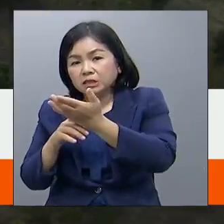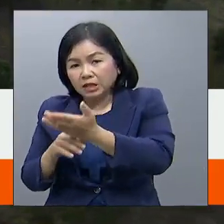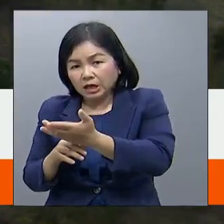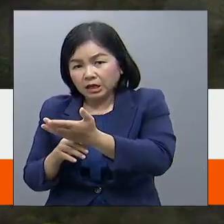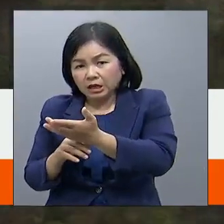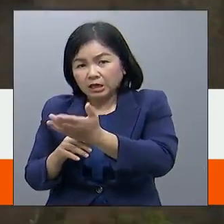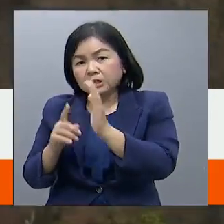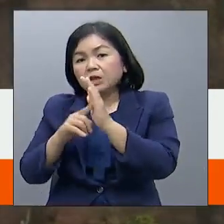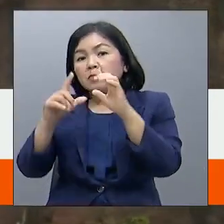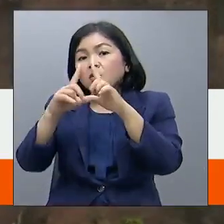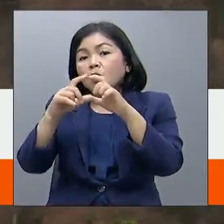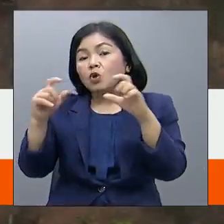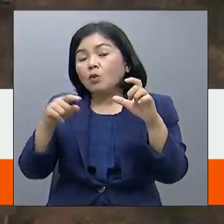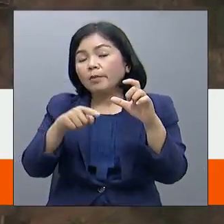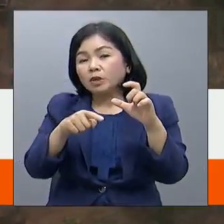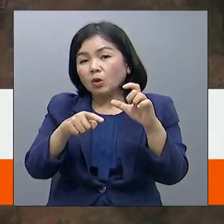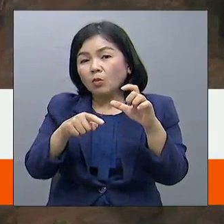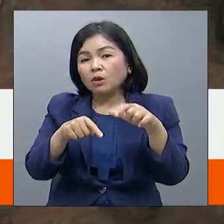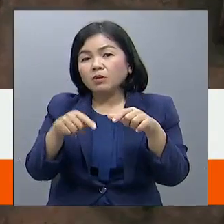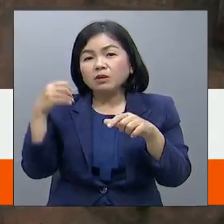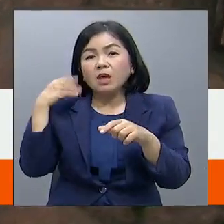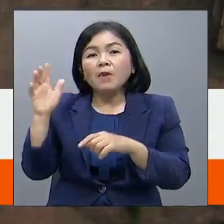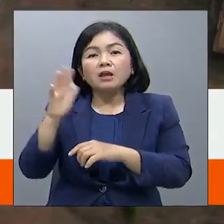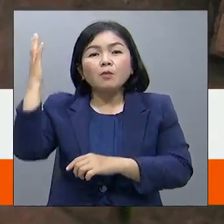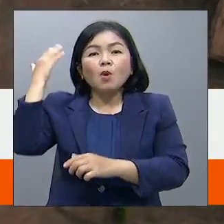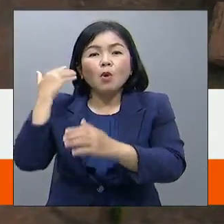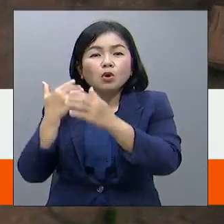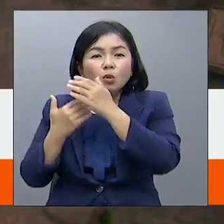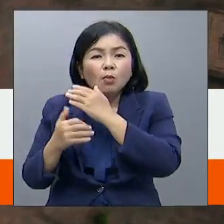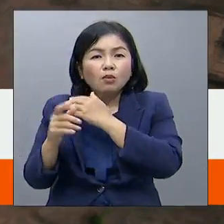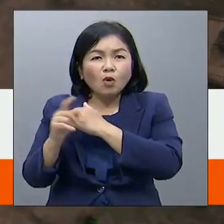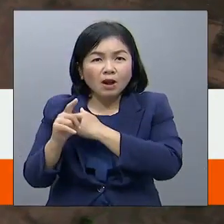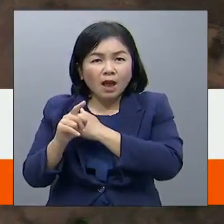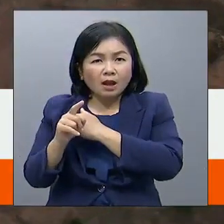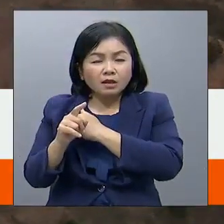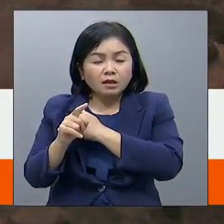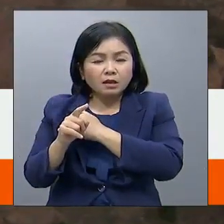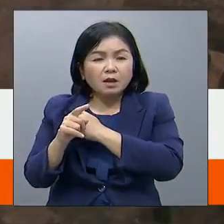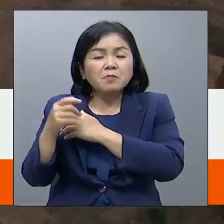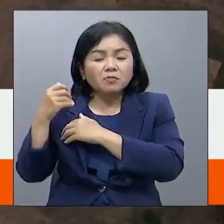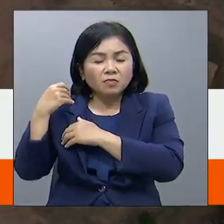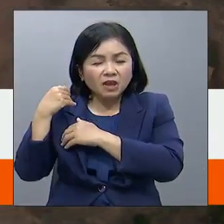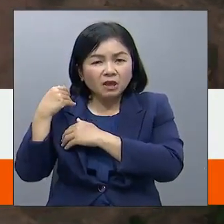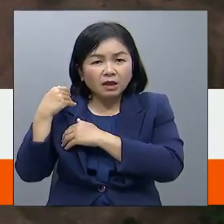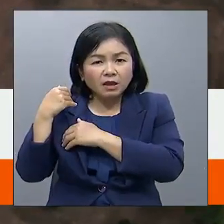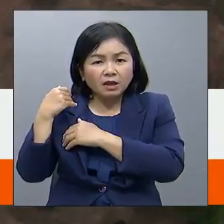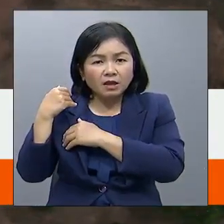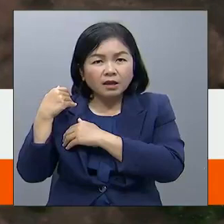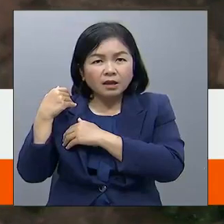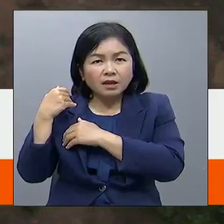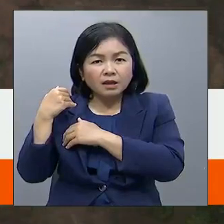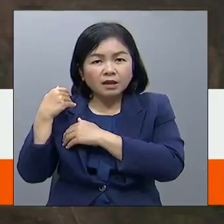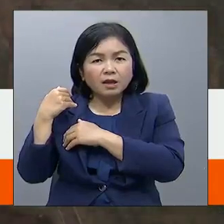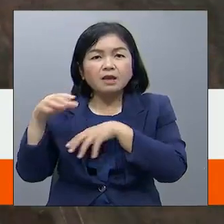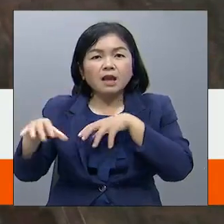หรือเมืองโบราณศรีเทพเป็นมรดกโลกเนี่ยมันก็จะต้องมีแนวทางหรือว่ามีกระบวน